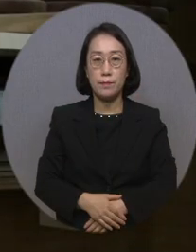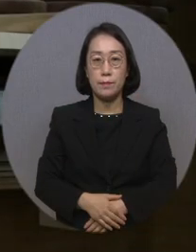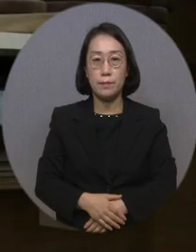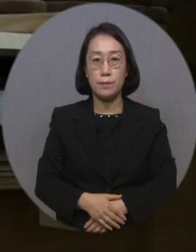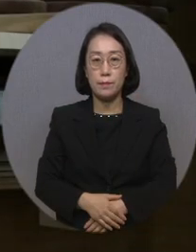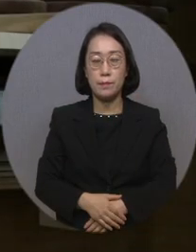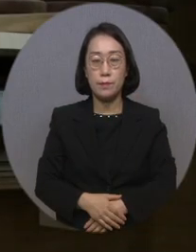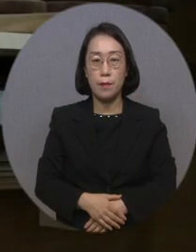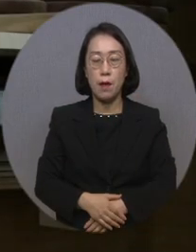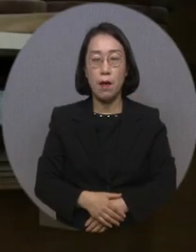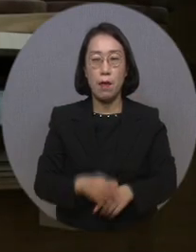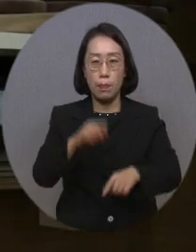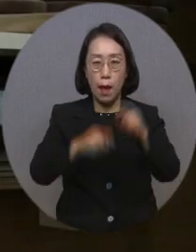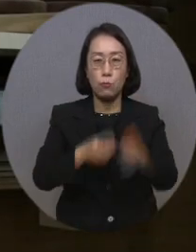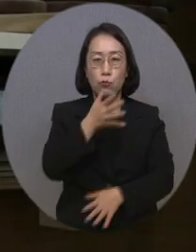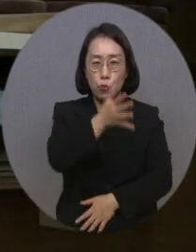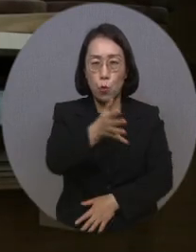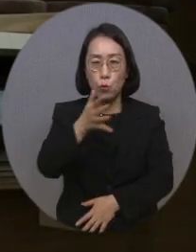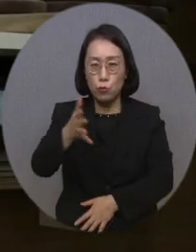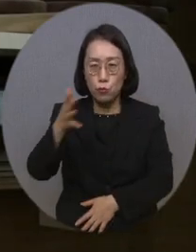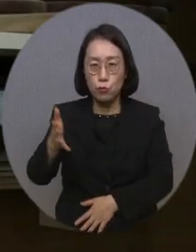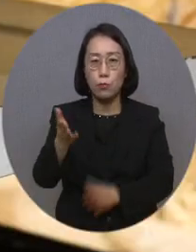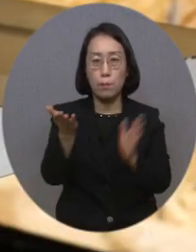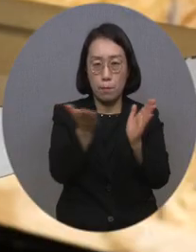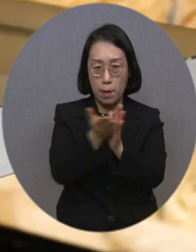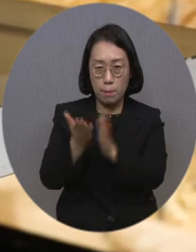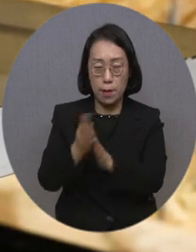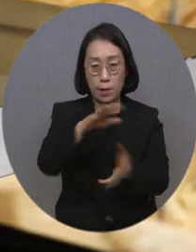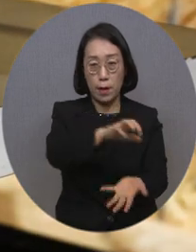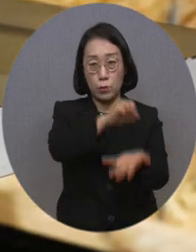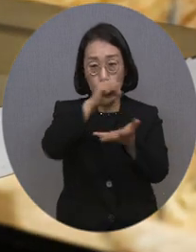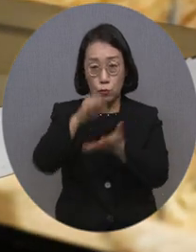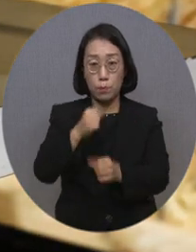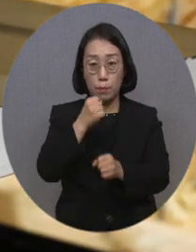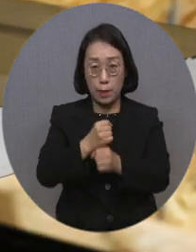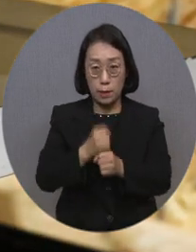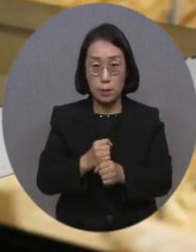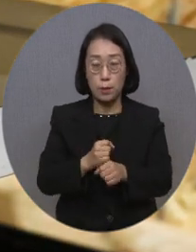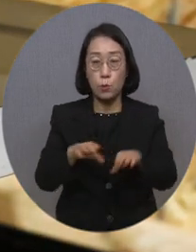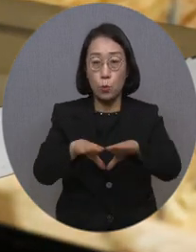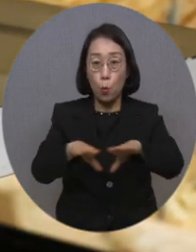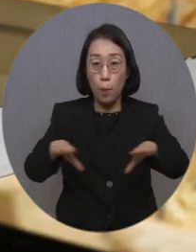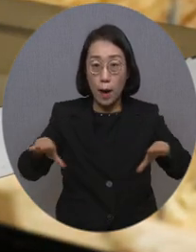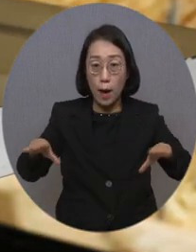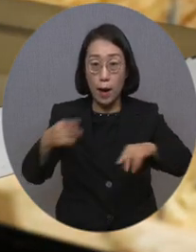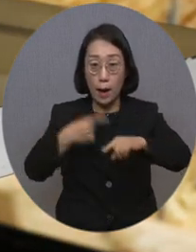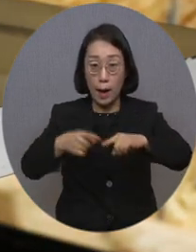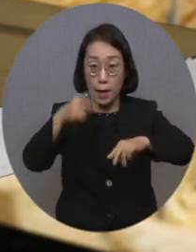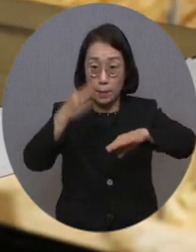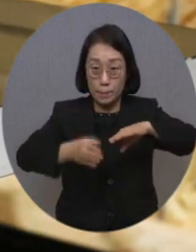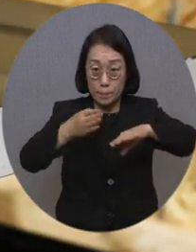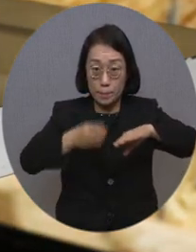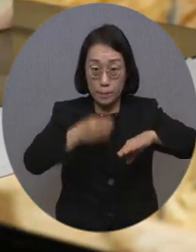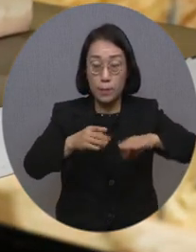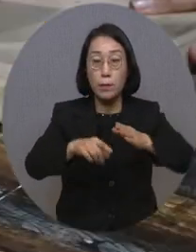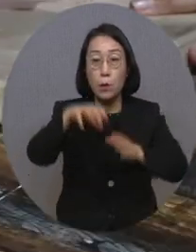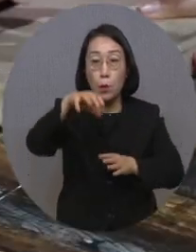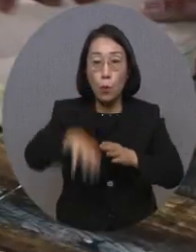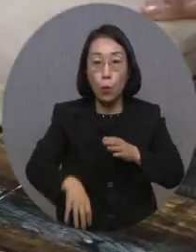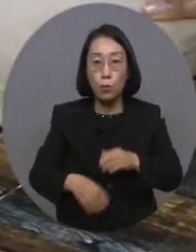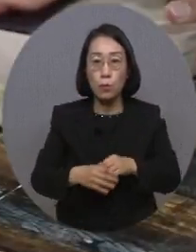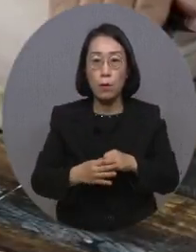캄포 느티월넛 등 여러 수종의 나무를 이용해 만들어진 원목 도마는 정성들여 나무를 깎아내고